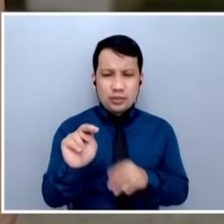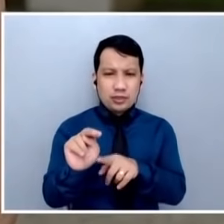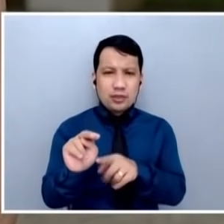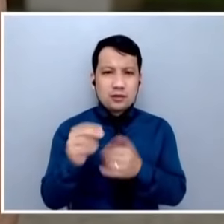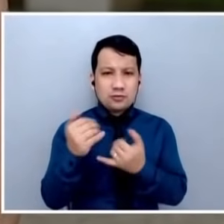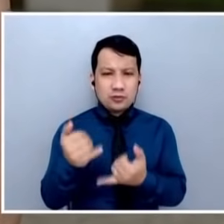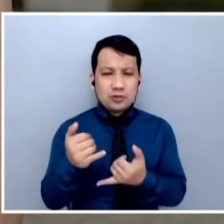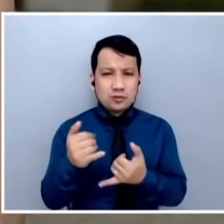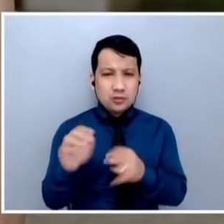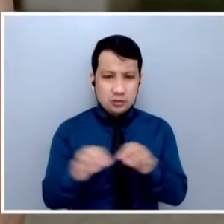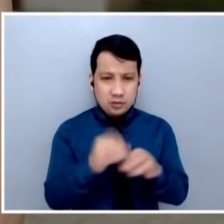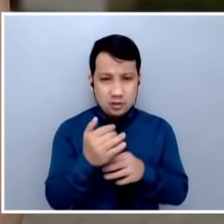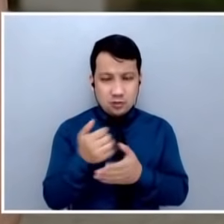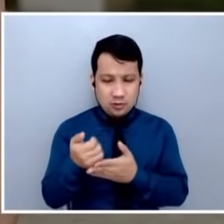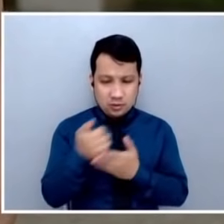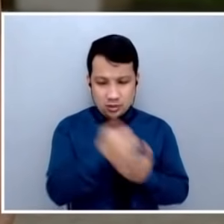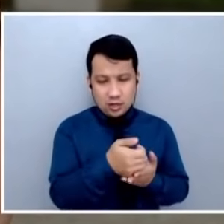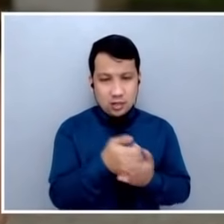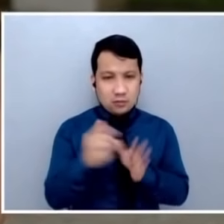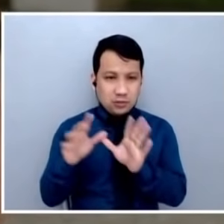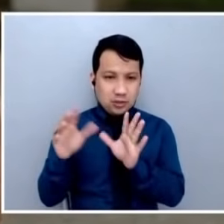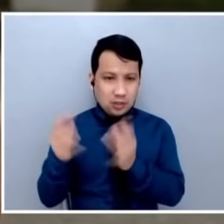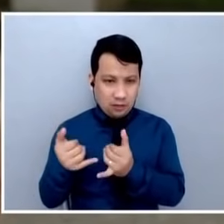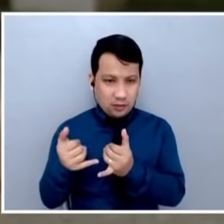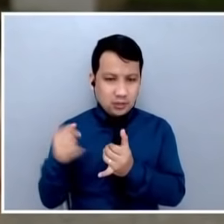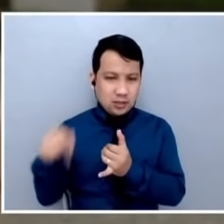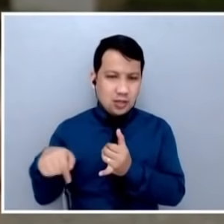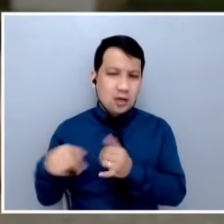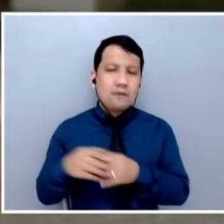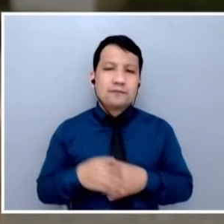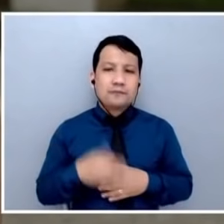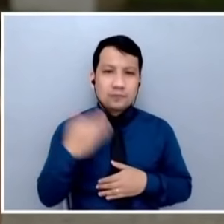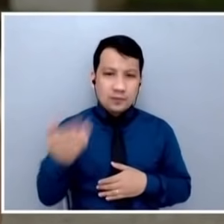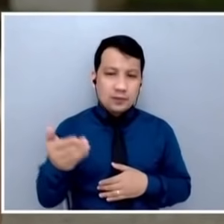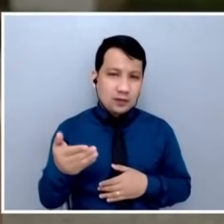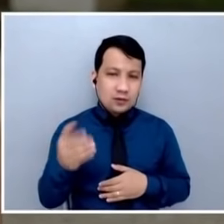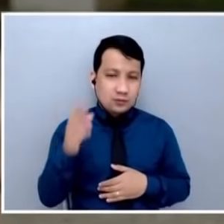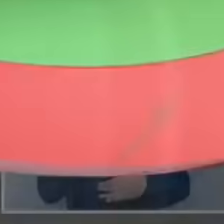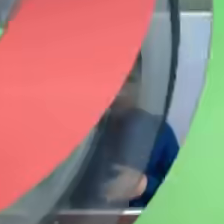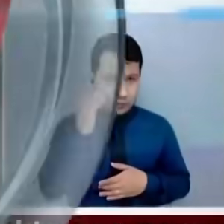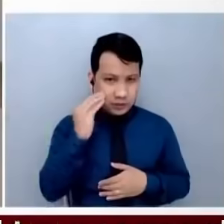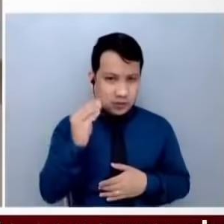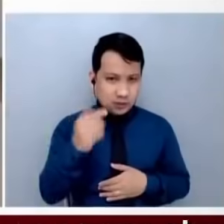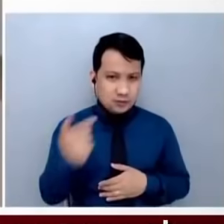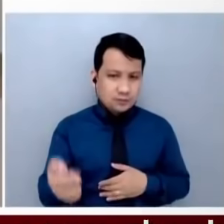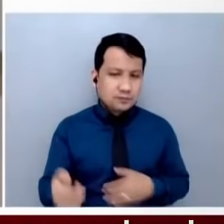sa tulong ng isang automotive company. Nagpapatrol, Rod Basenas.